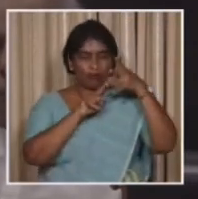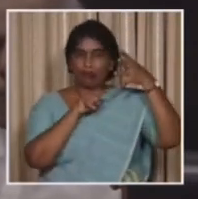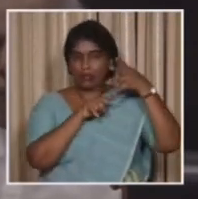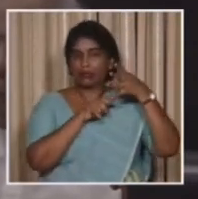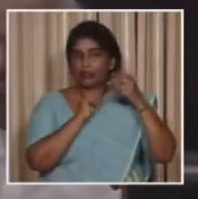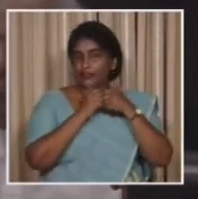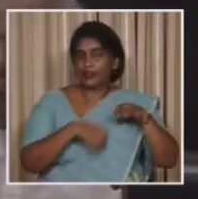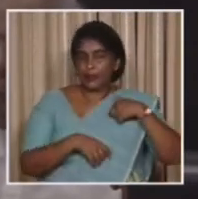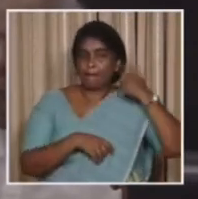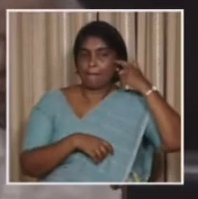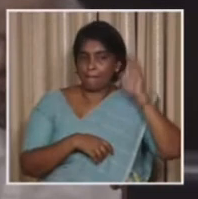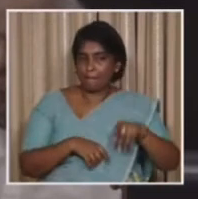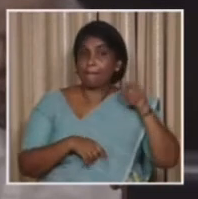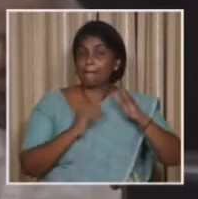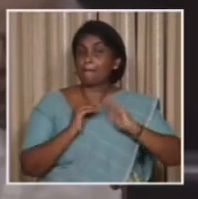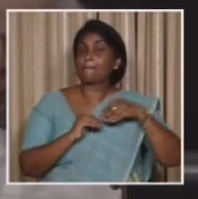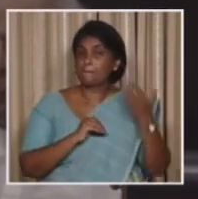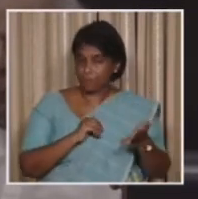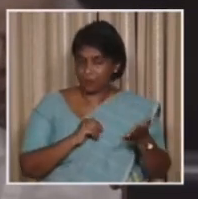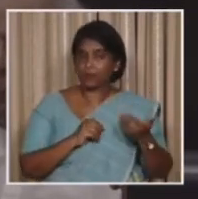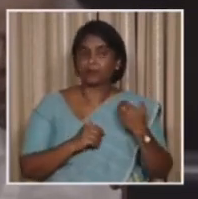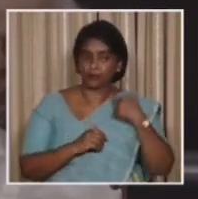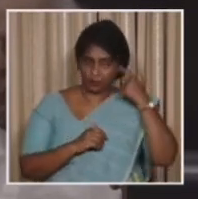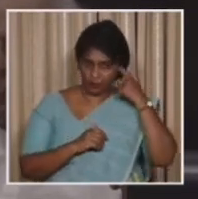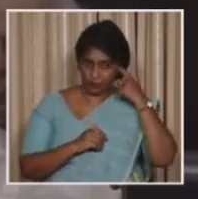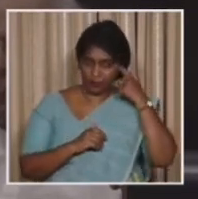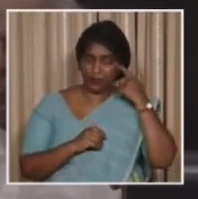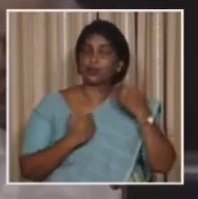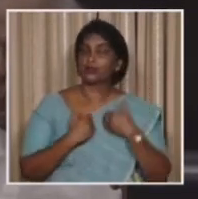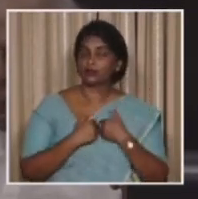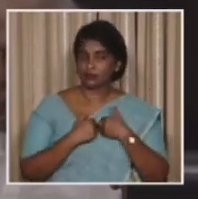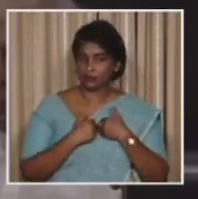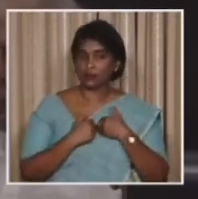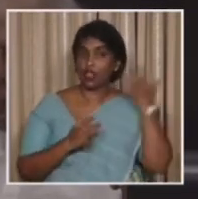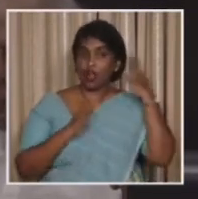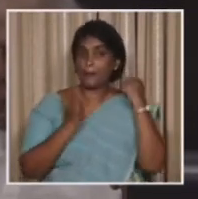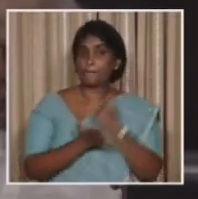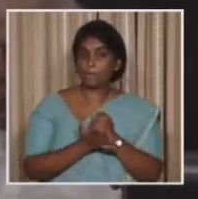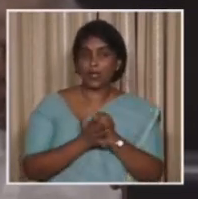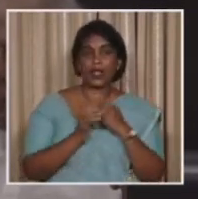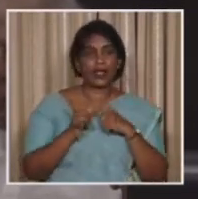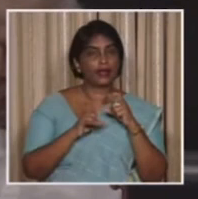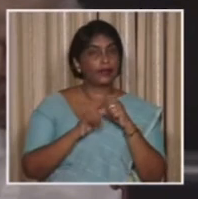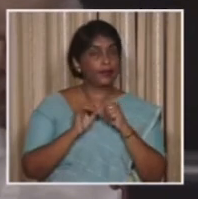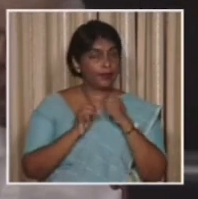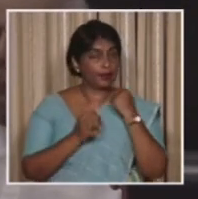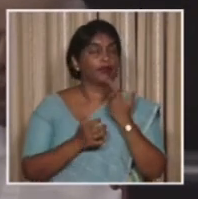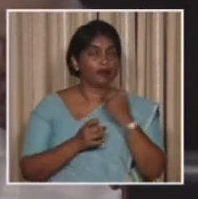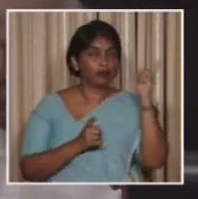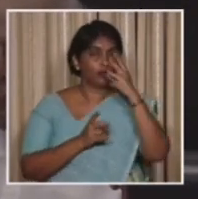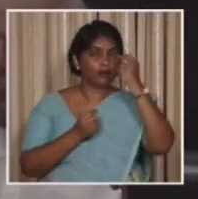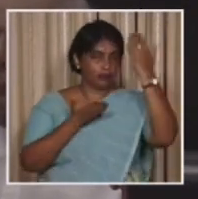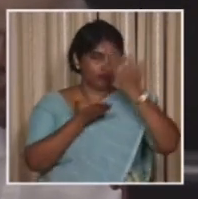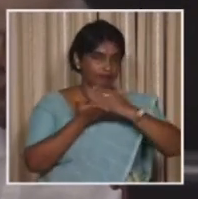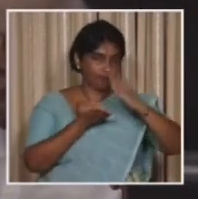මම බලාපොරොත්තු වුණා. ඒකෙන් පස්සේ මං හිතන්නේ අපිට ලෝක බැංකුව ADB එකෙන් පළවෙනි මුදල් වටේ ලැබෙන්න